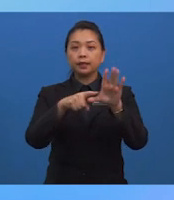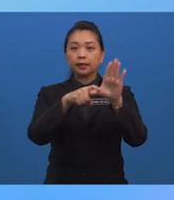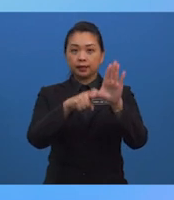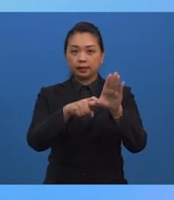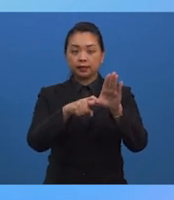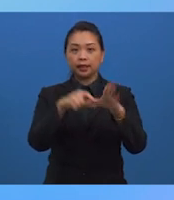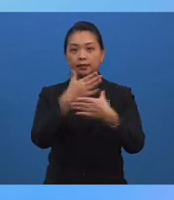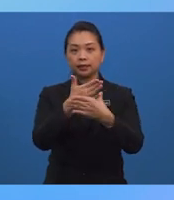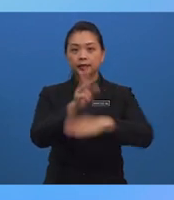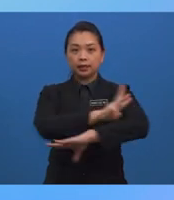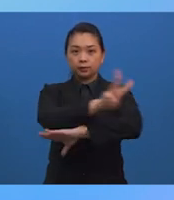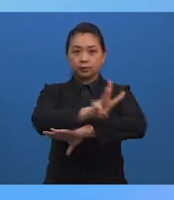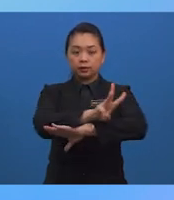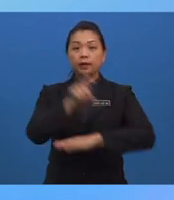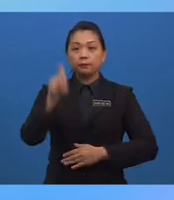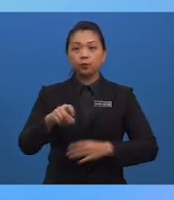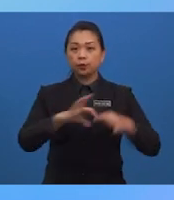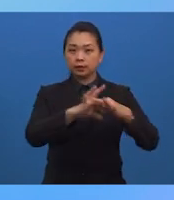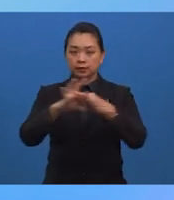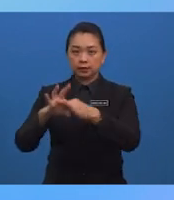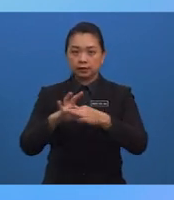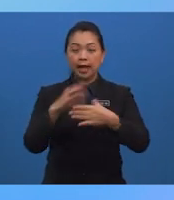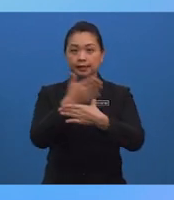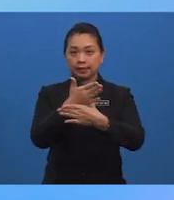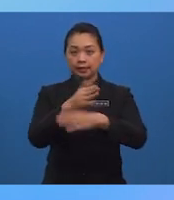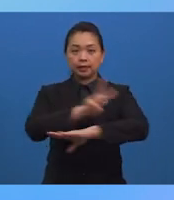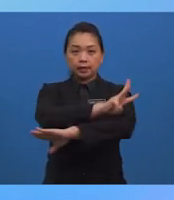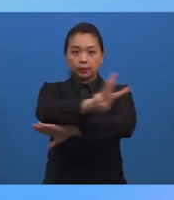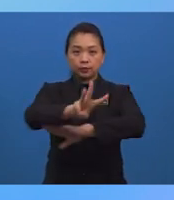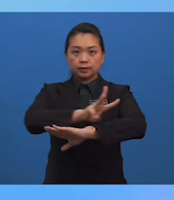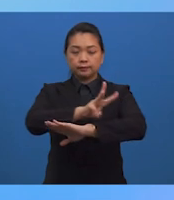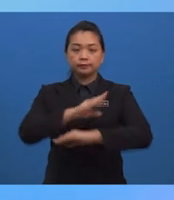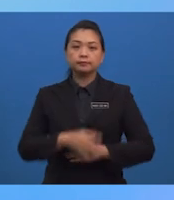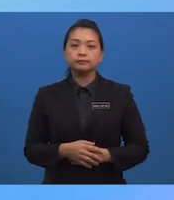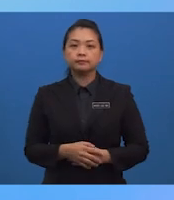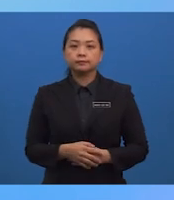antara kawasan dan keperluan kerjasama antara kawasan,